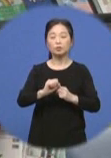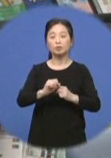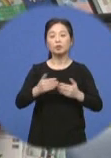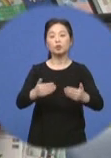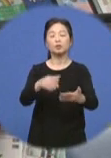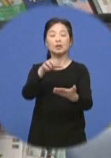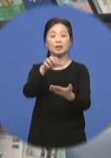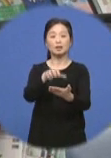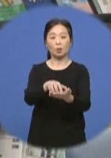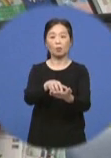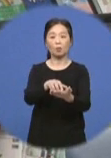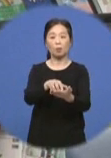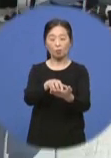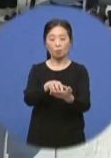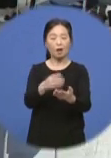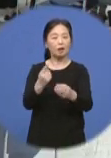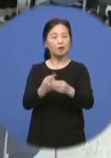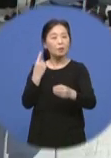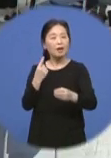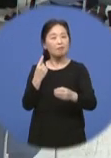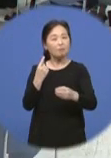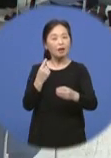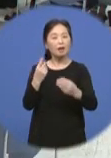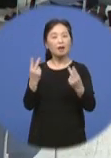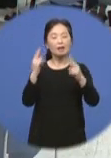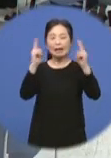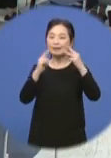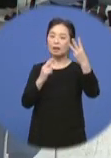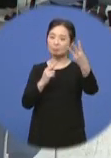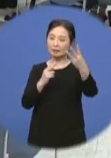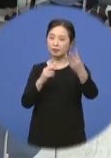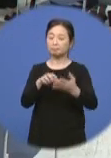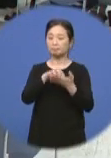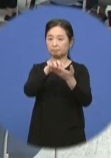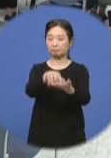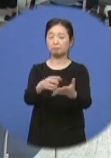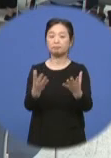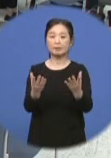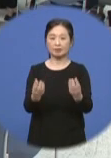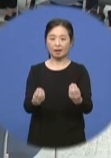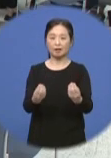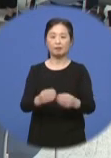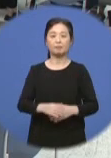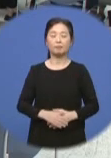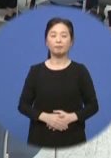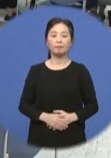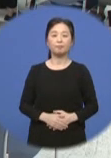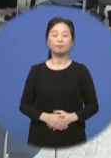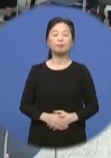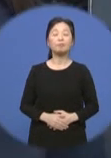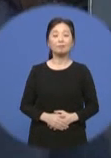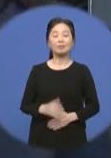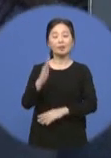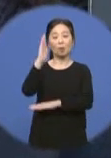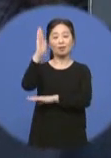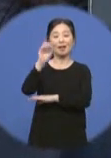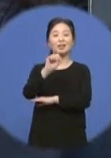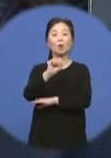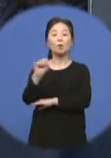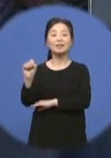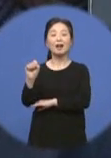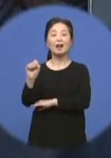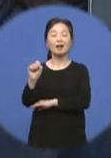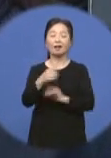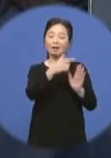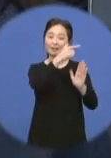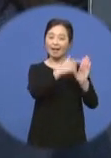社が受賞されました。 さて、この回の女性リーダー養成講座テーマはコーチングです